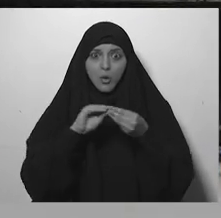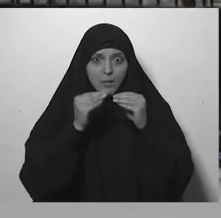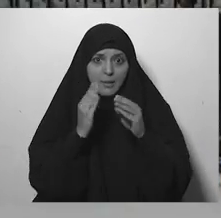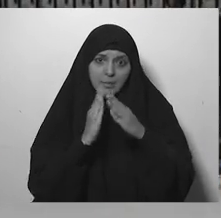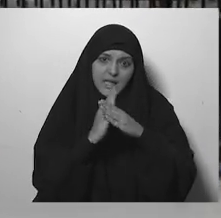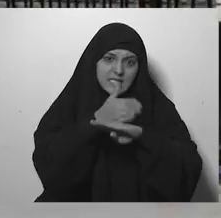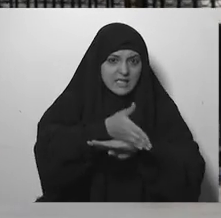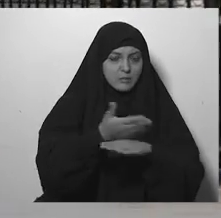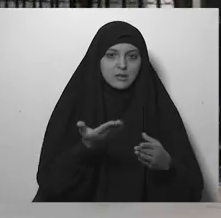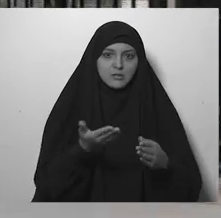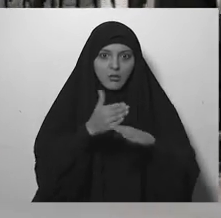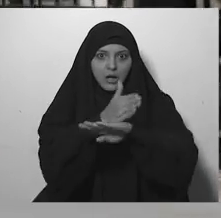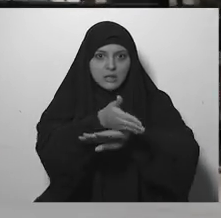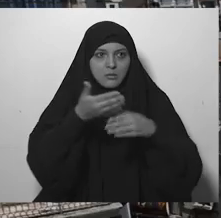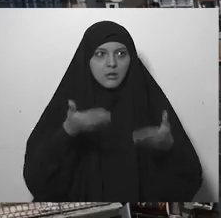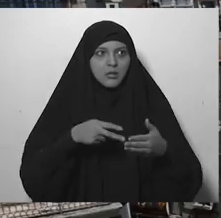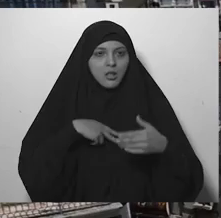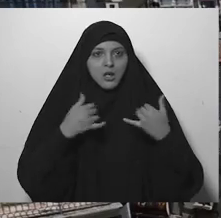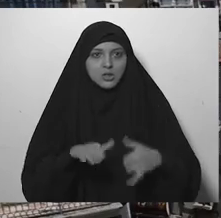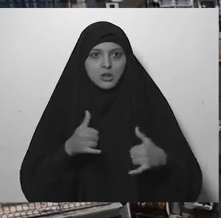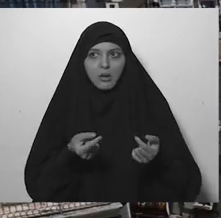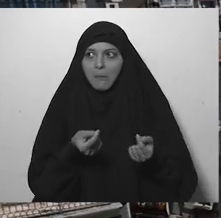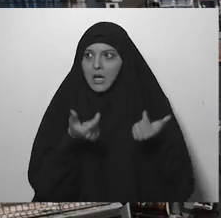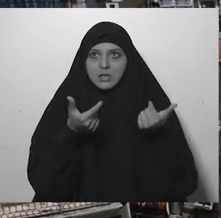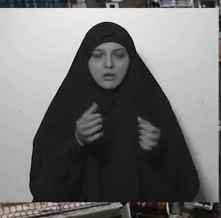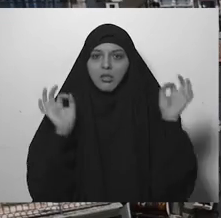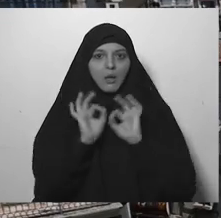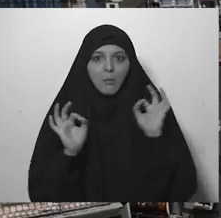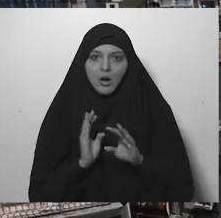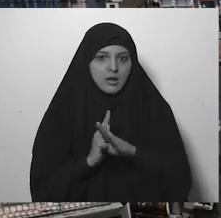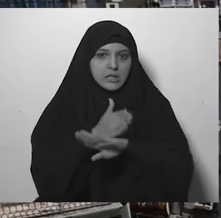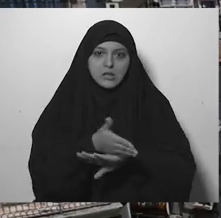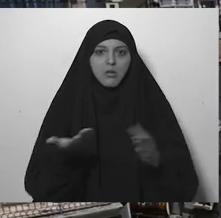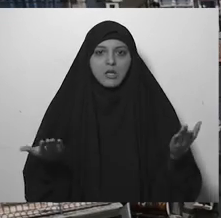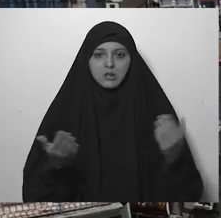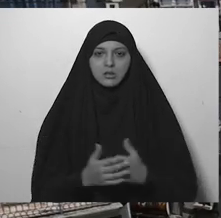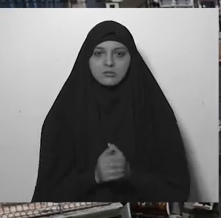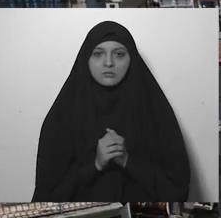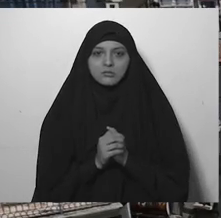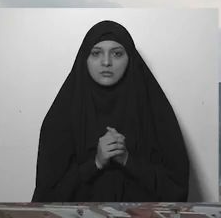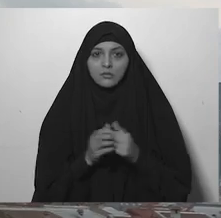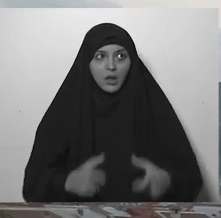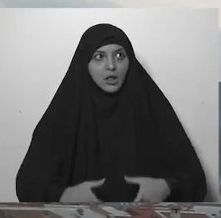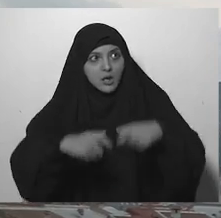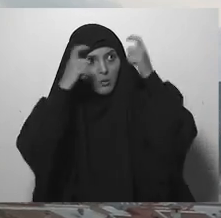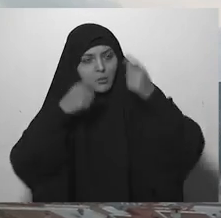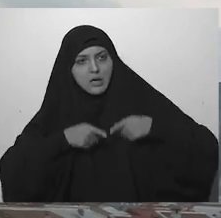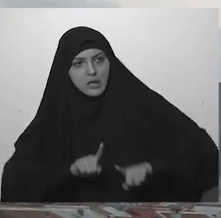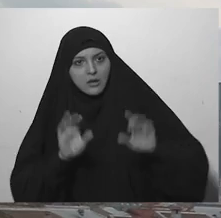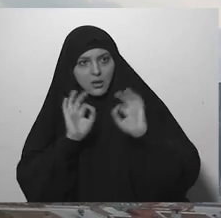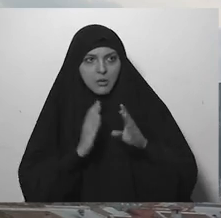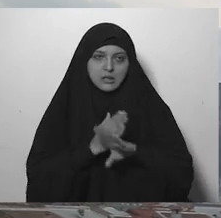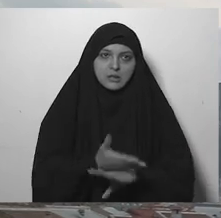problèmes d'accessibilité. L'accessibilité chez nous, presque, il n'y a pas d'accessibilité. Que ce soit les immeubles